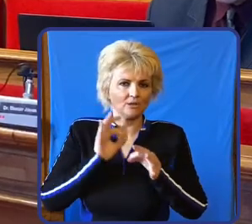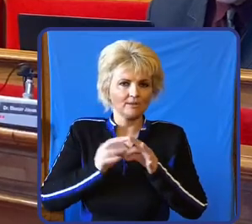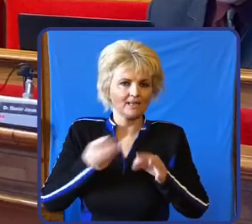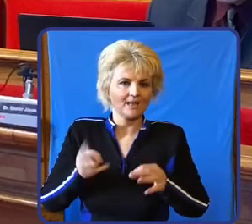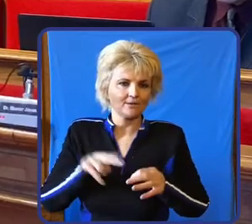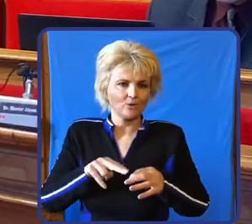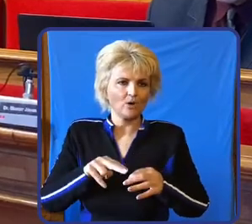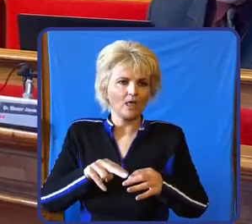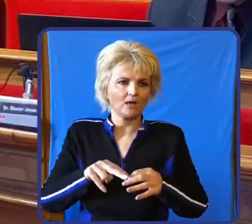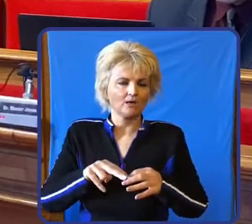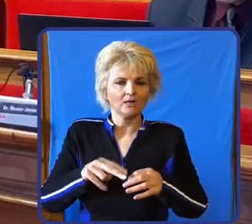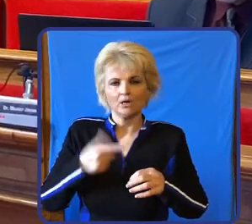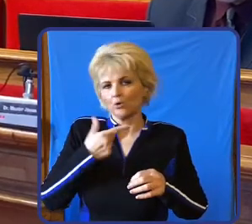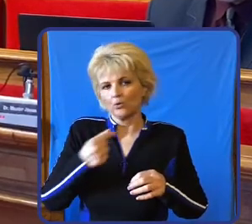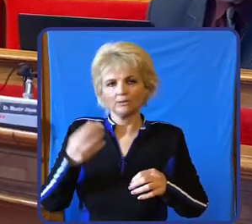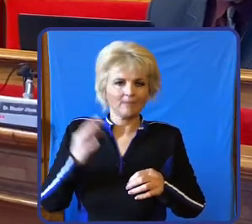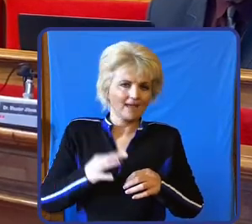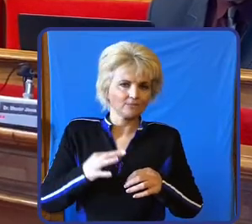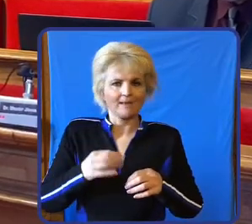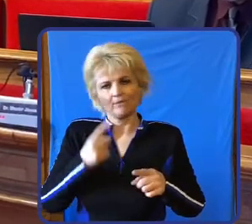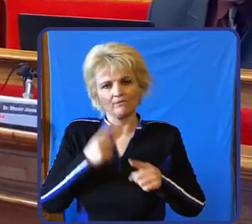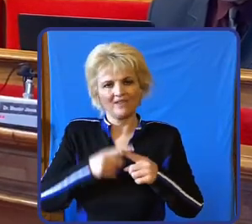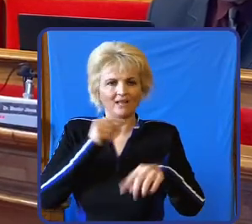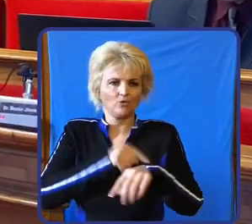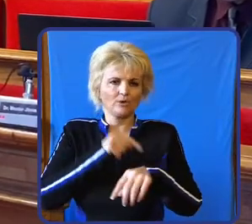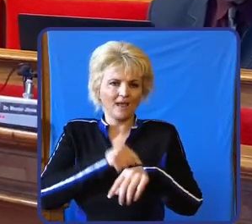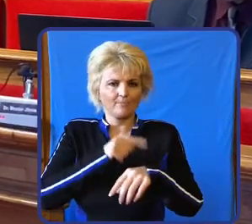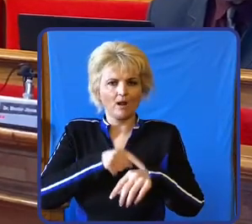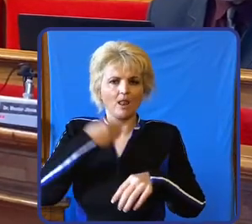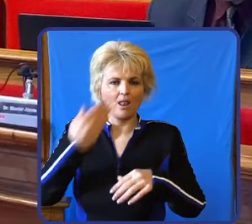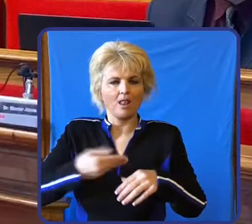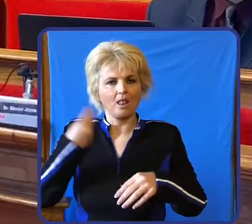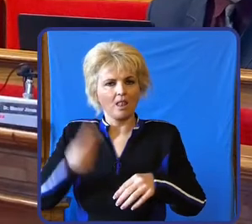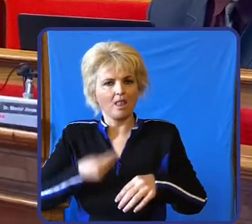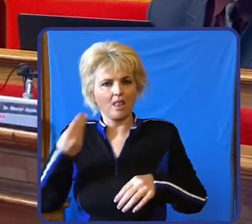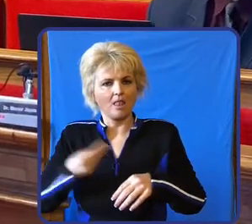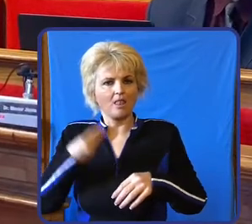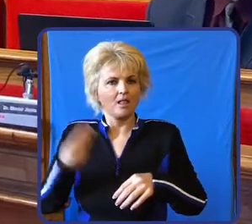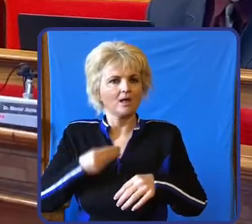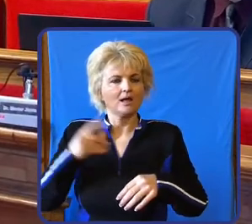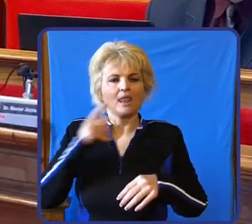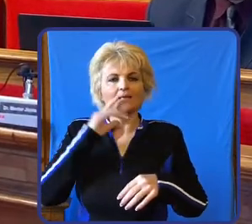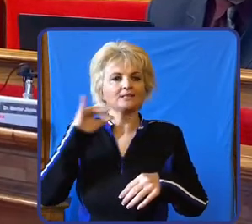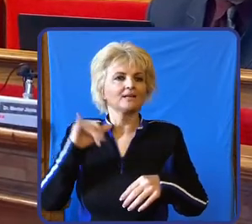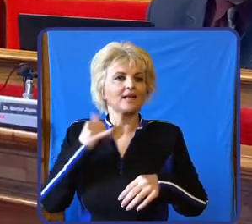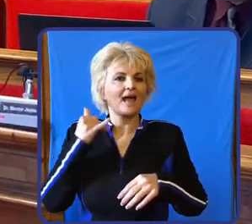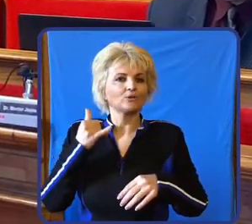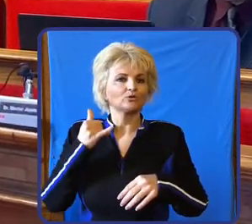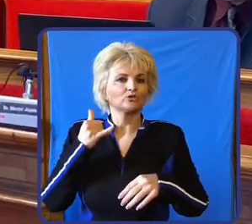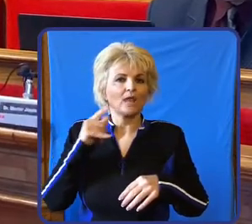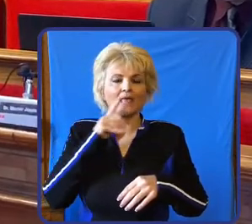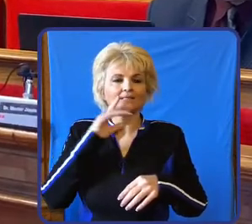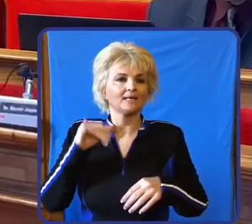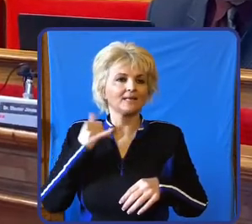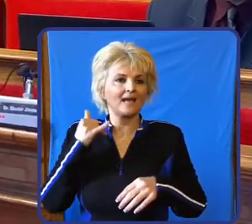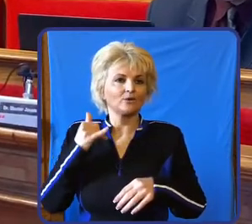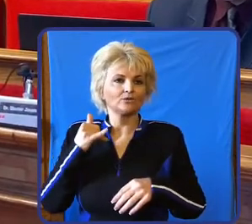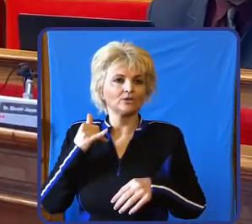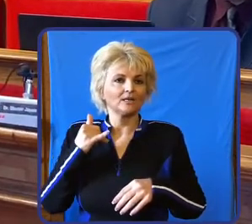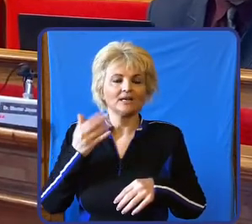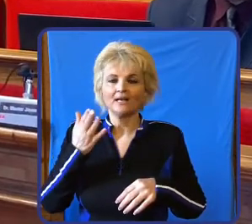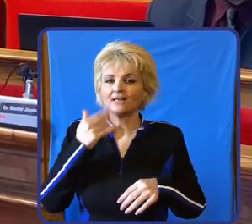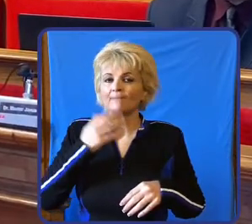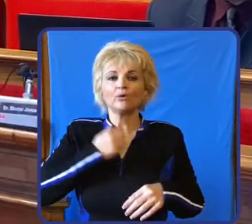eseményekről, legalább 20 percben vagy fél órában mondjuk. Hát Lázár János, mi az, hogy és? Tehát nem